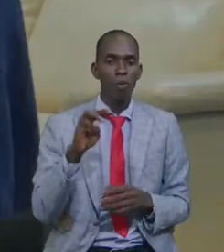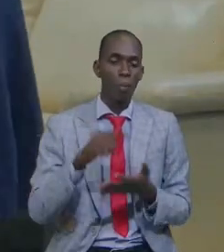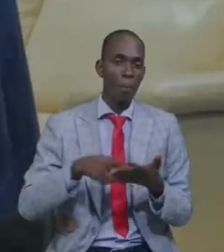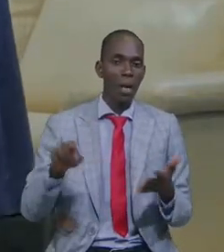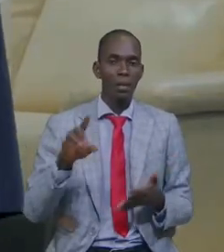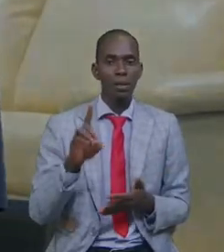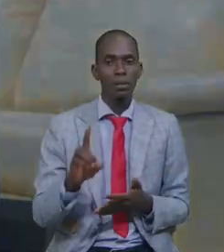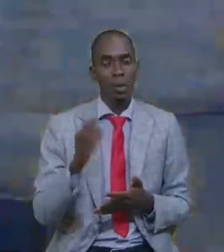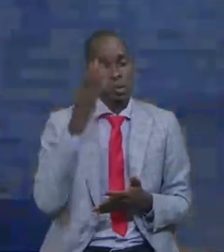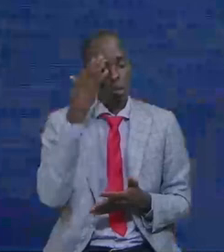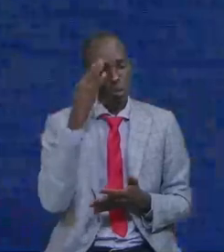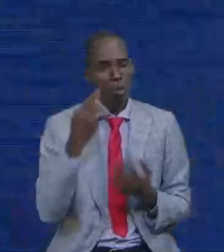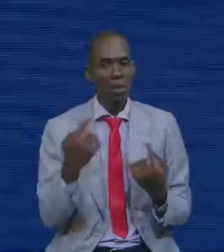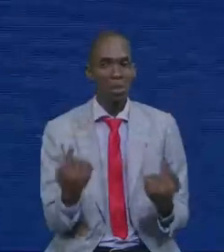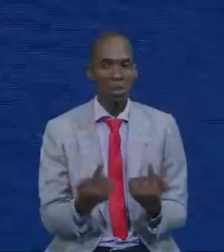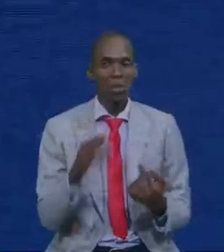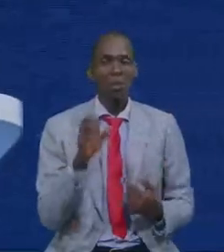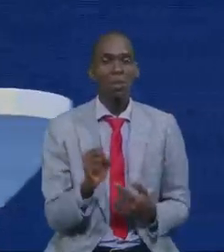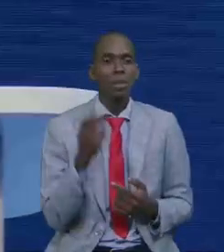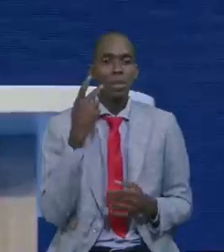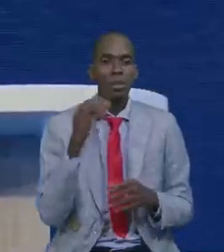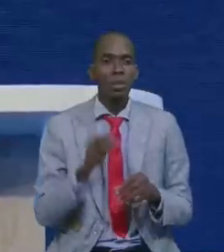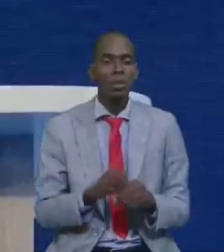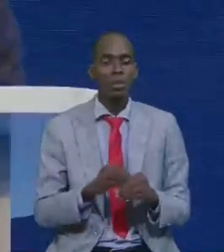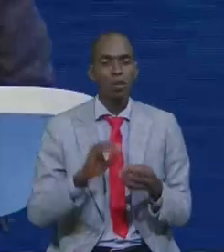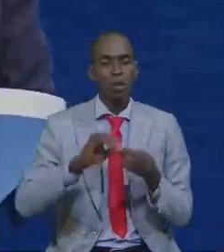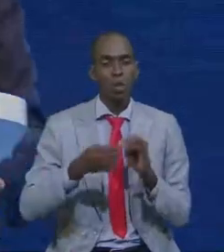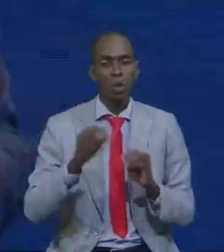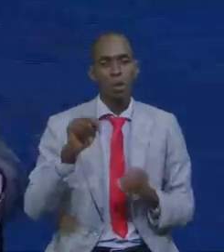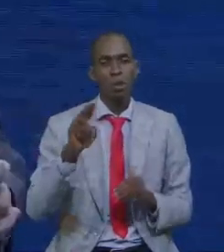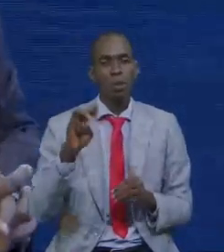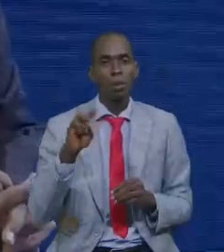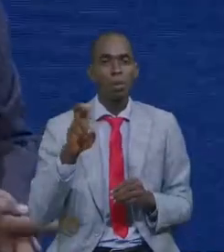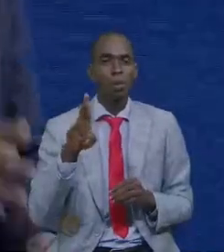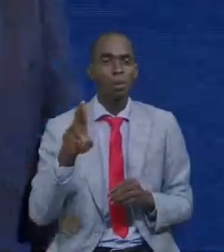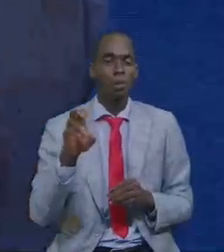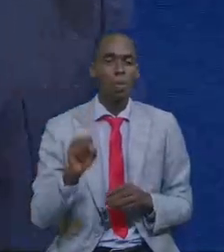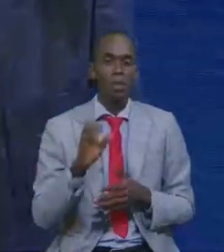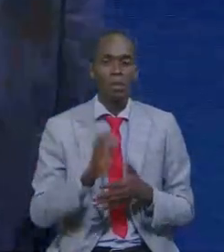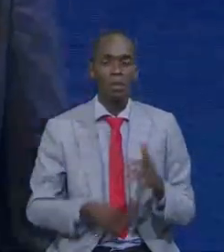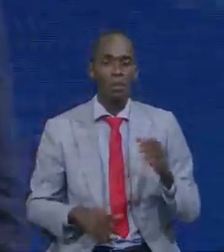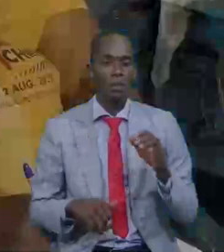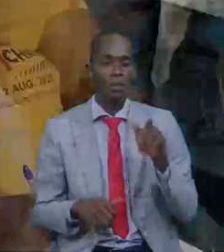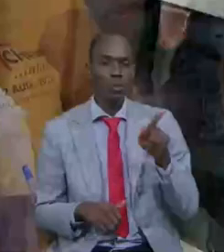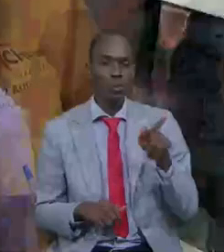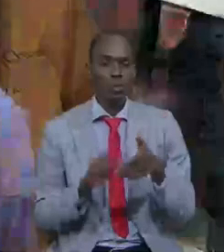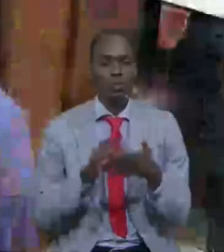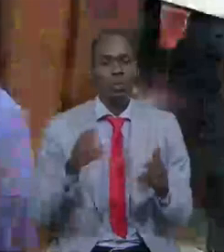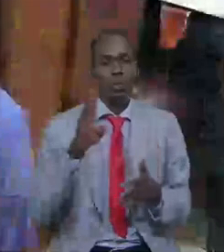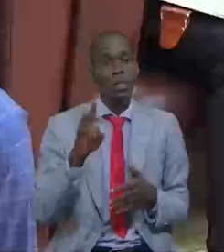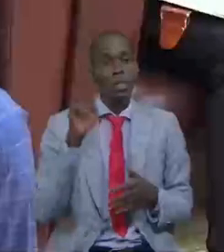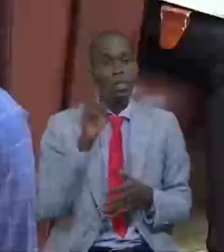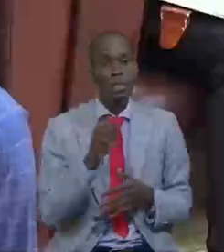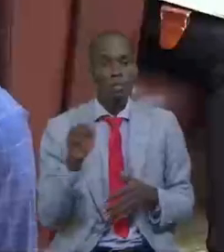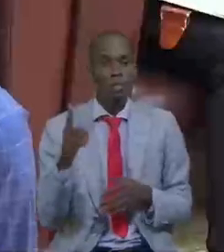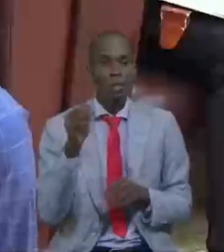Nombre, chapitre 21, verset 7. 21:7. Le